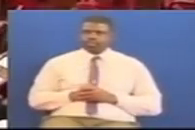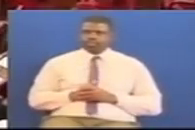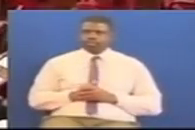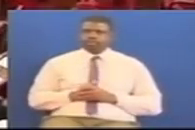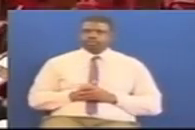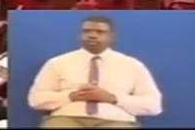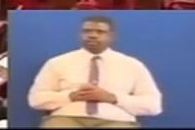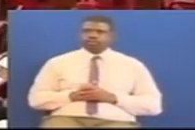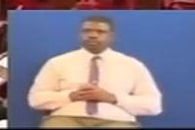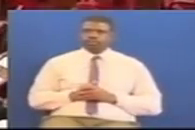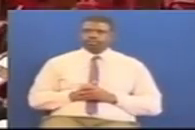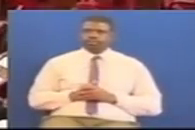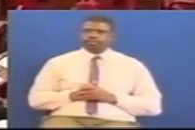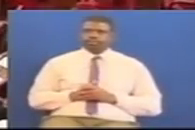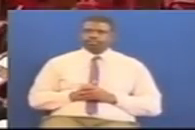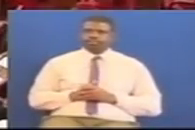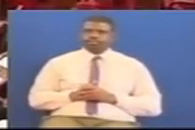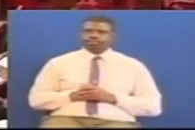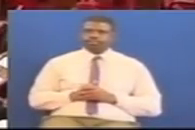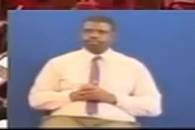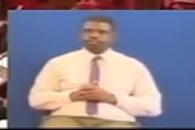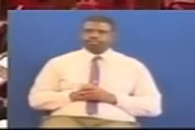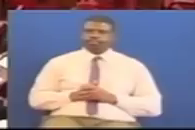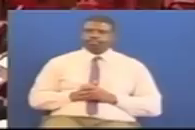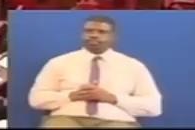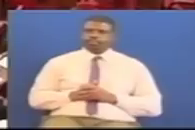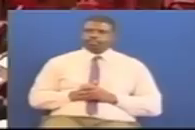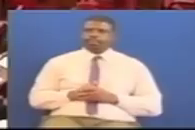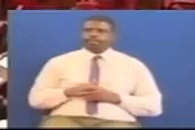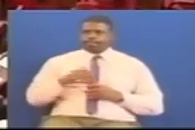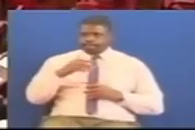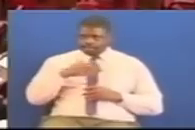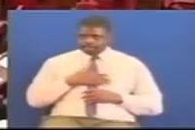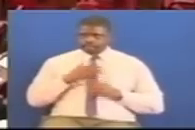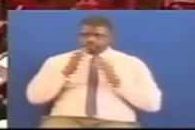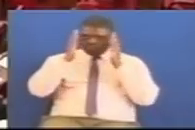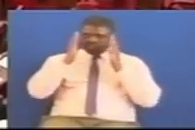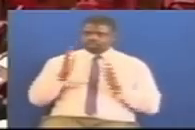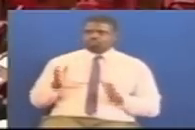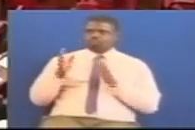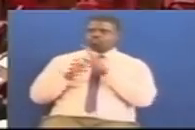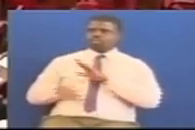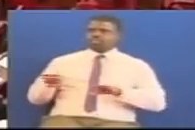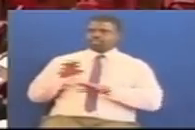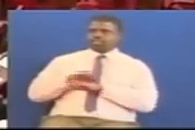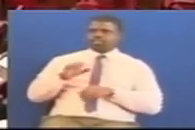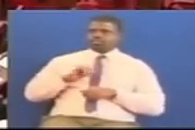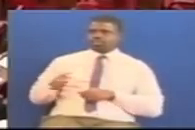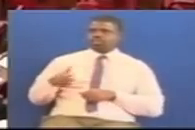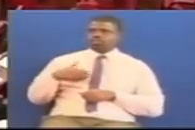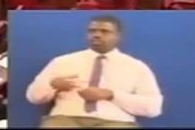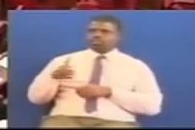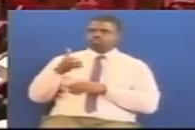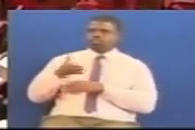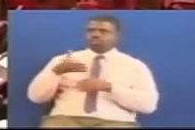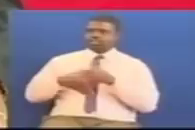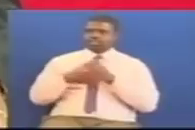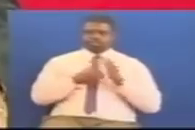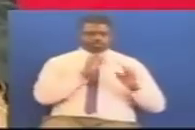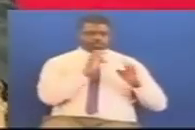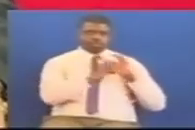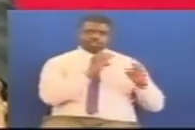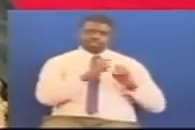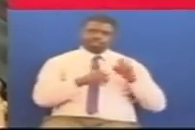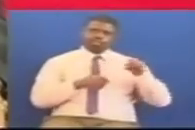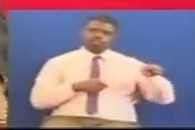Mheshimiwa Injinia Nditie. Asante Mheshimiwa mwenyekiti, kwa niaba ya Waziri wa Ujenzi, Uchukuzi na Mawasiliano,